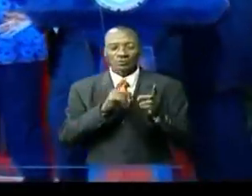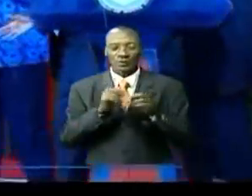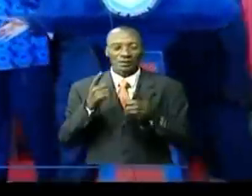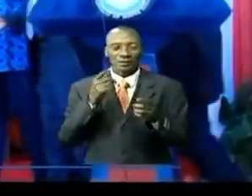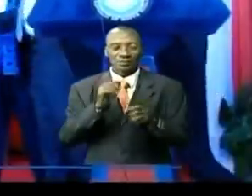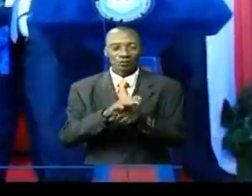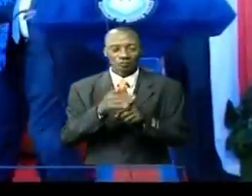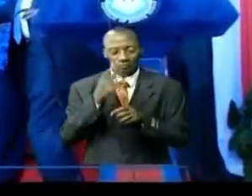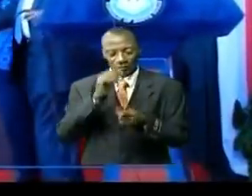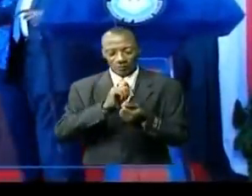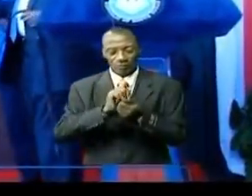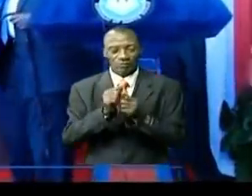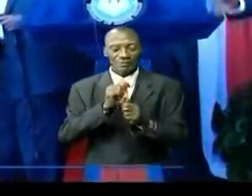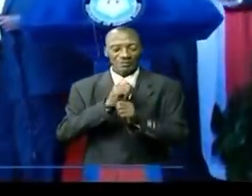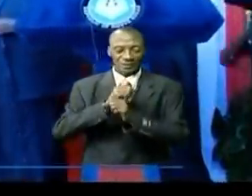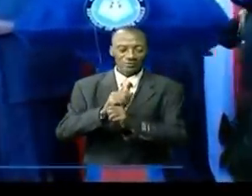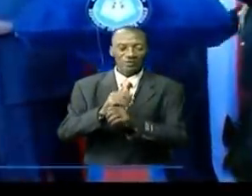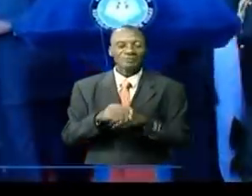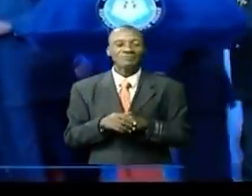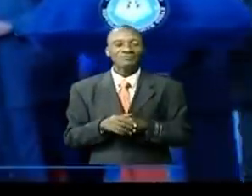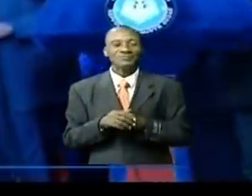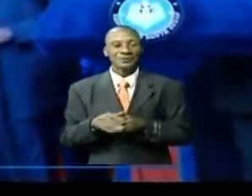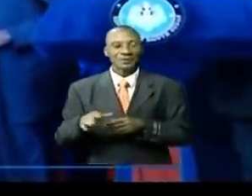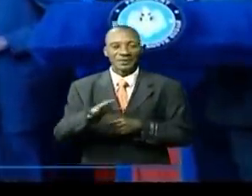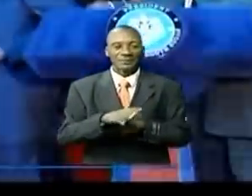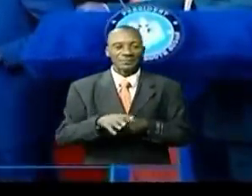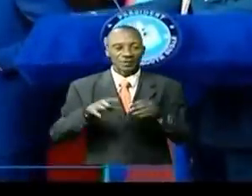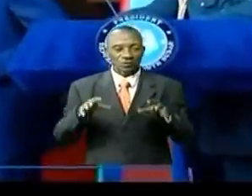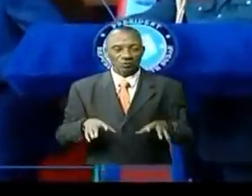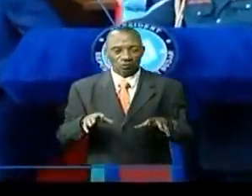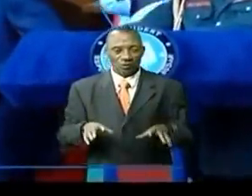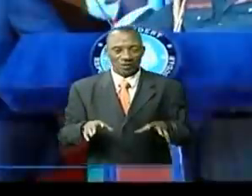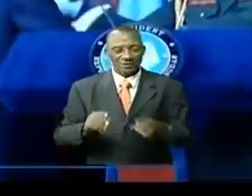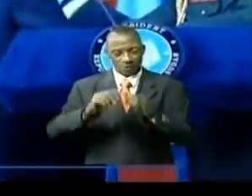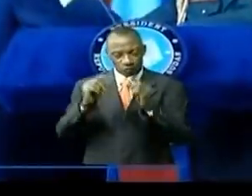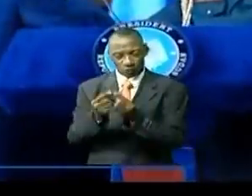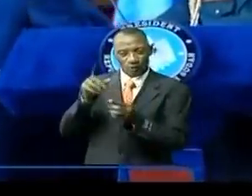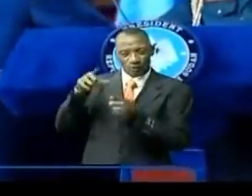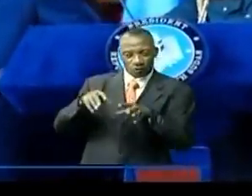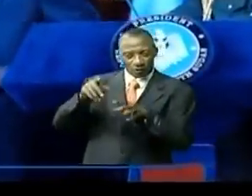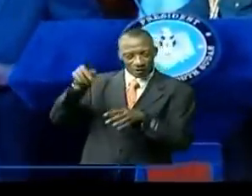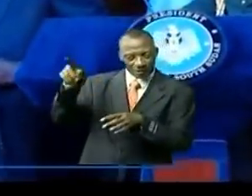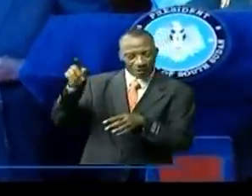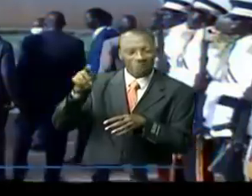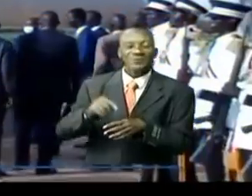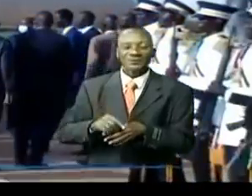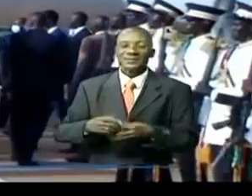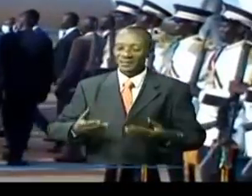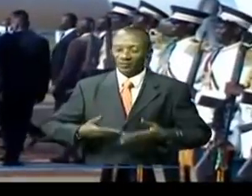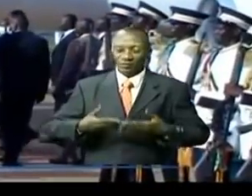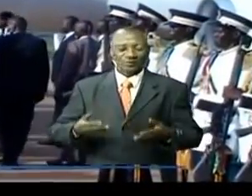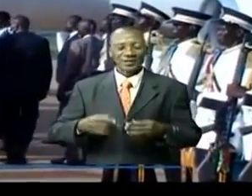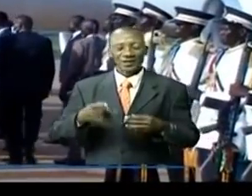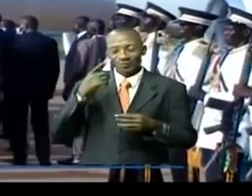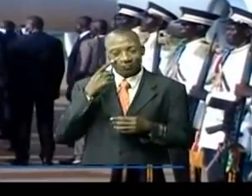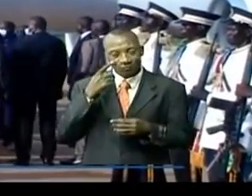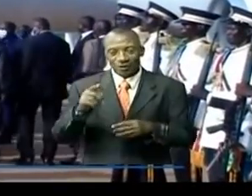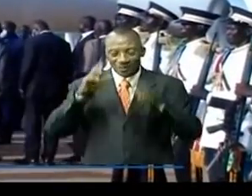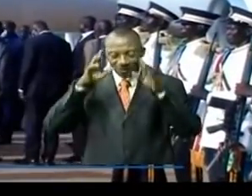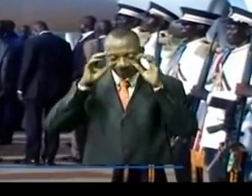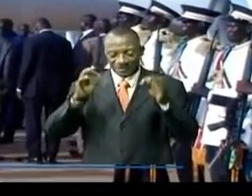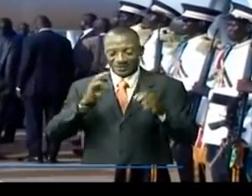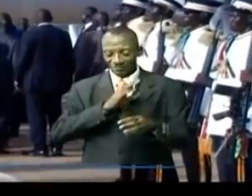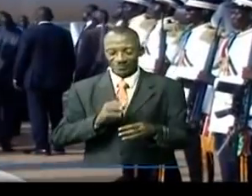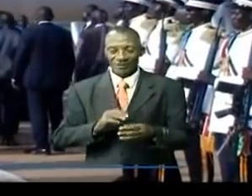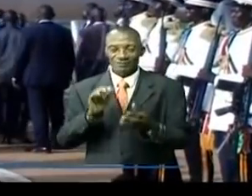Les garants de la nation congolaise ont salué l'accueil chaleureux et fraternel du 9e voisin de la RDC qui vient de